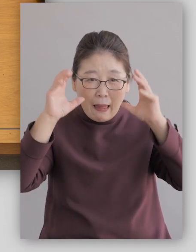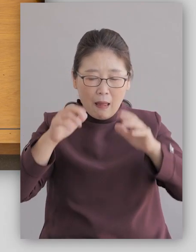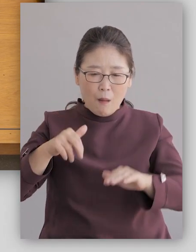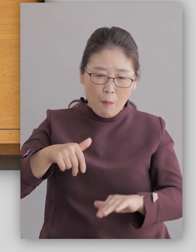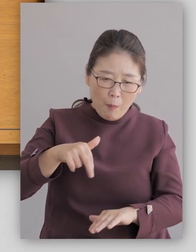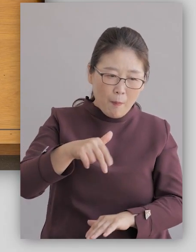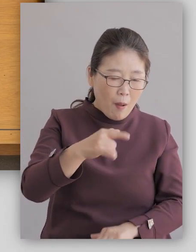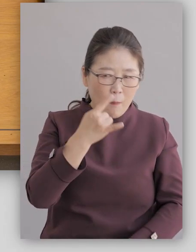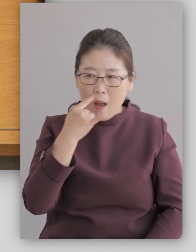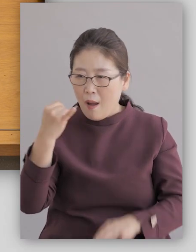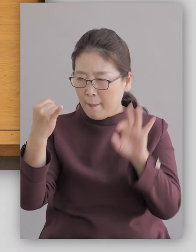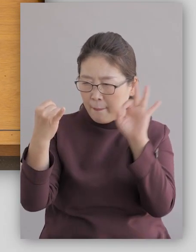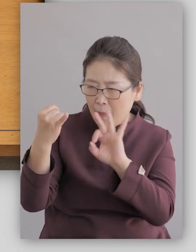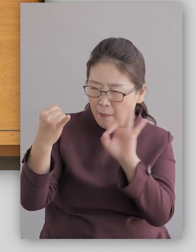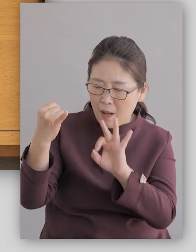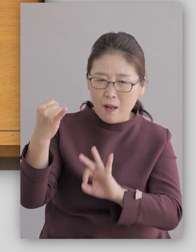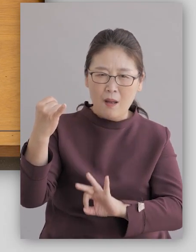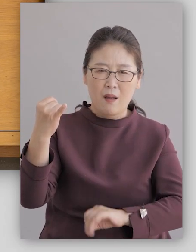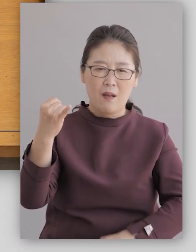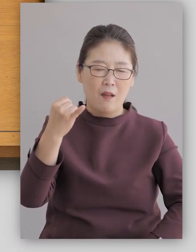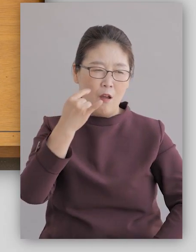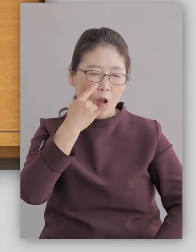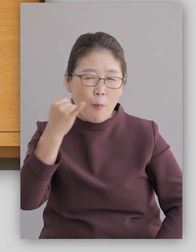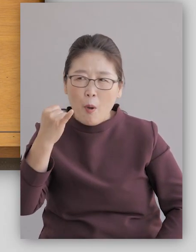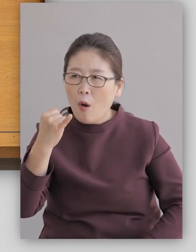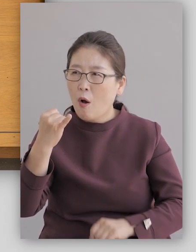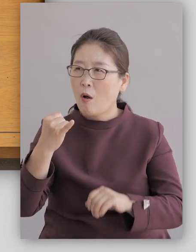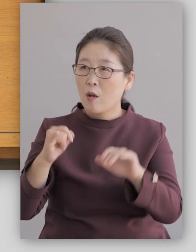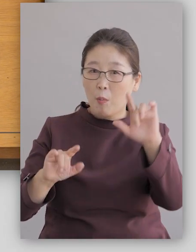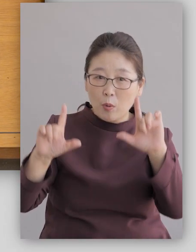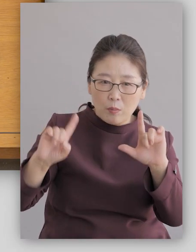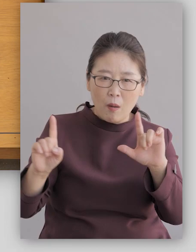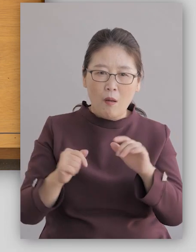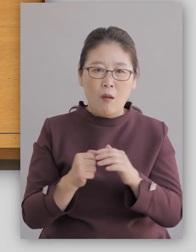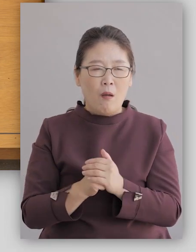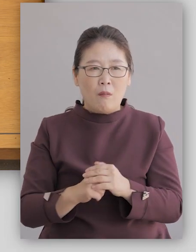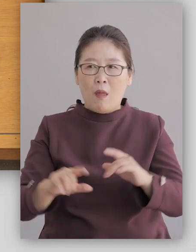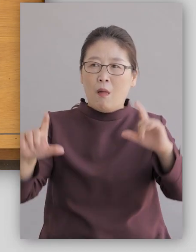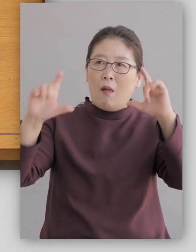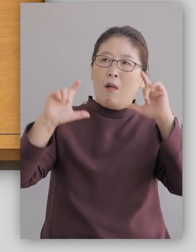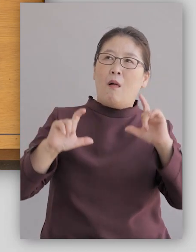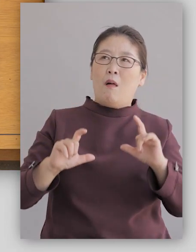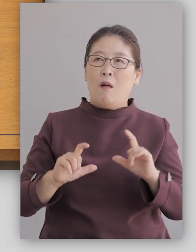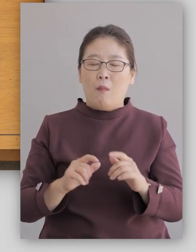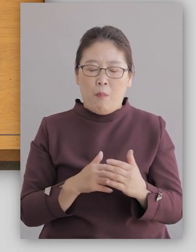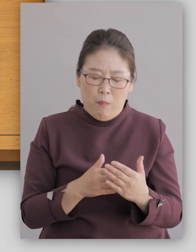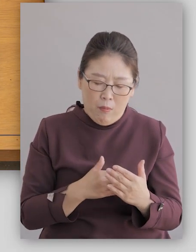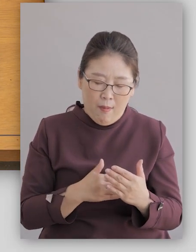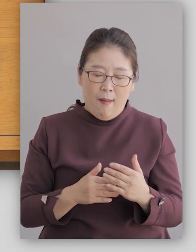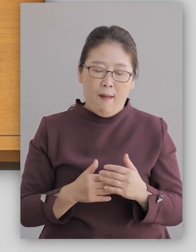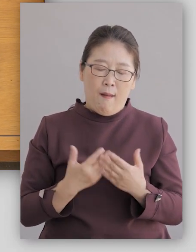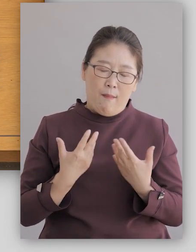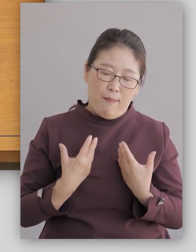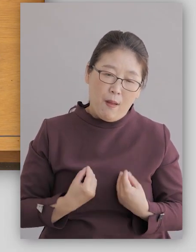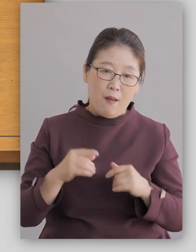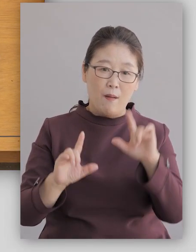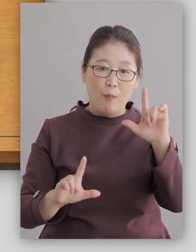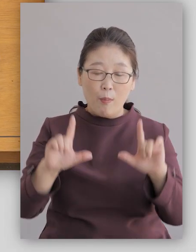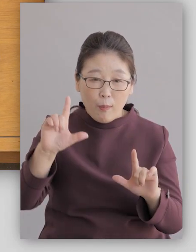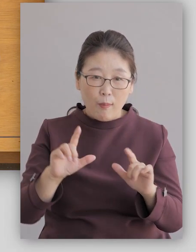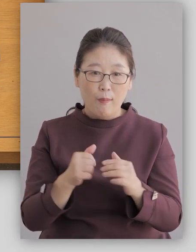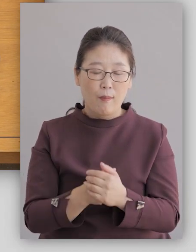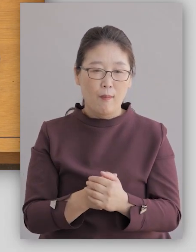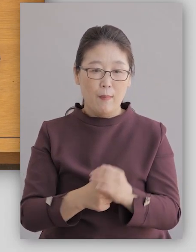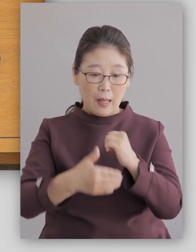어머니를 찾고 있죠. 어머니는 어떤 판결이 날지 몰라 절망에 고개를 숙이고 있습니다. 이 두 사진은 이미지